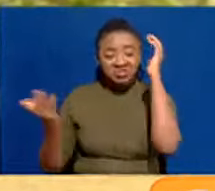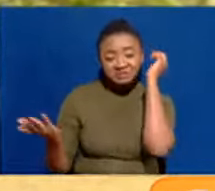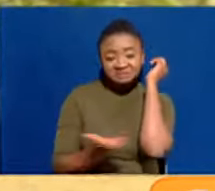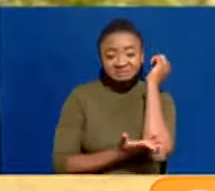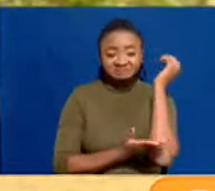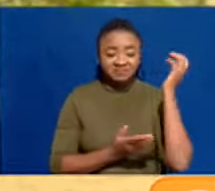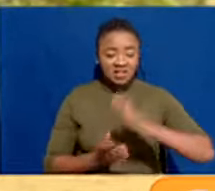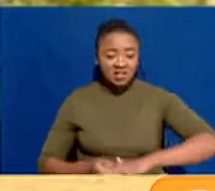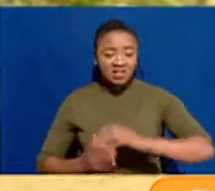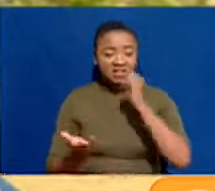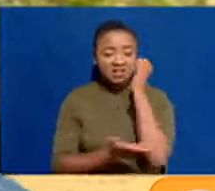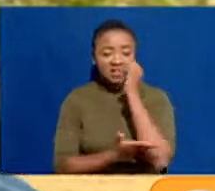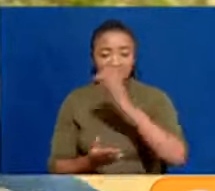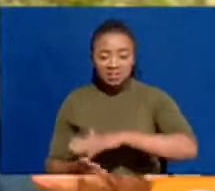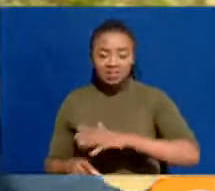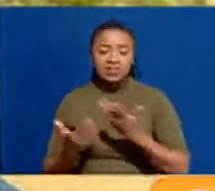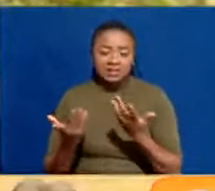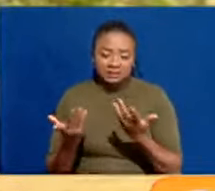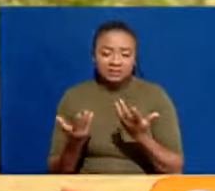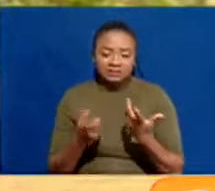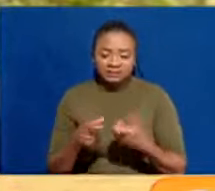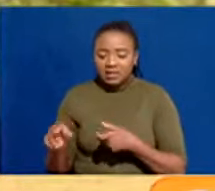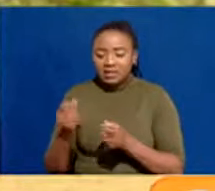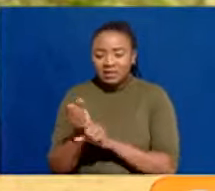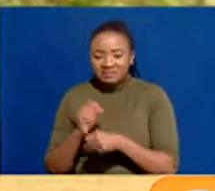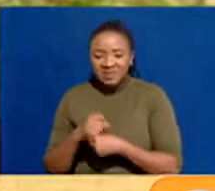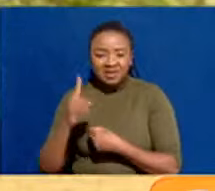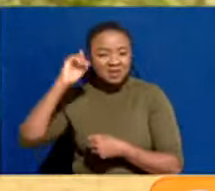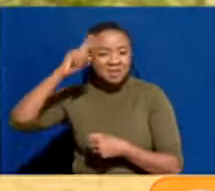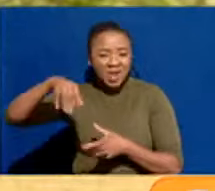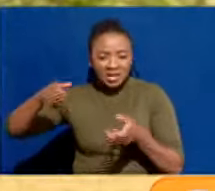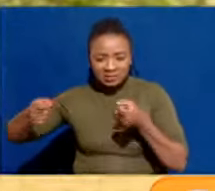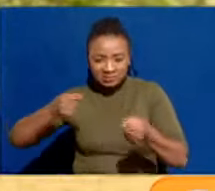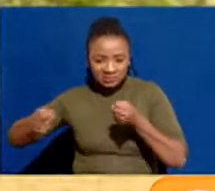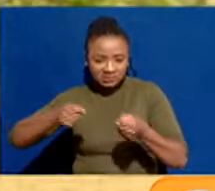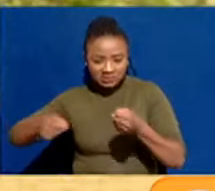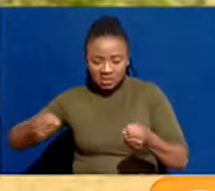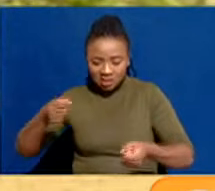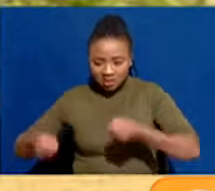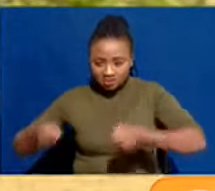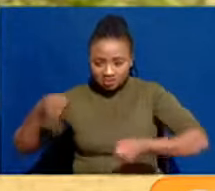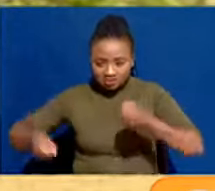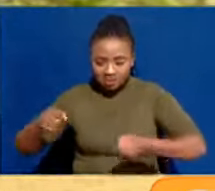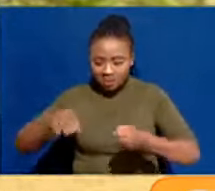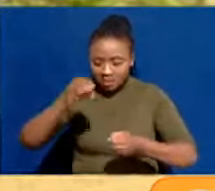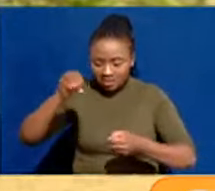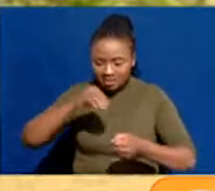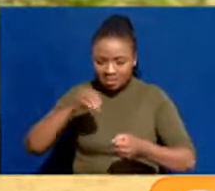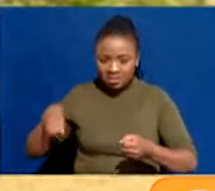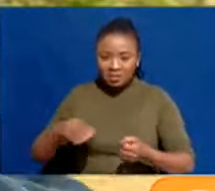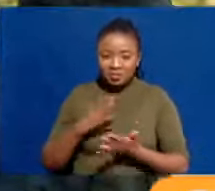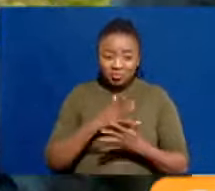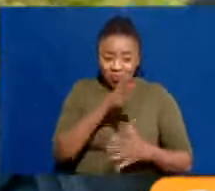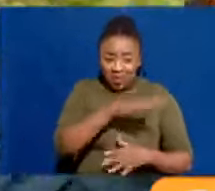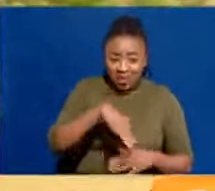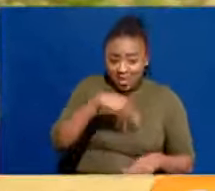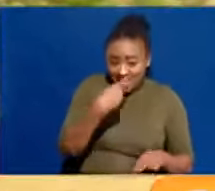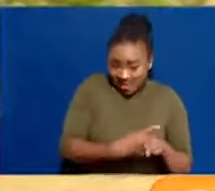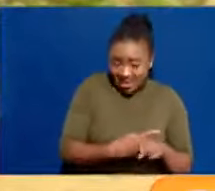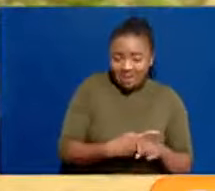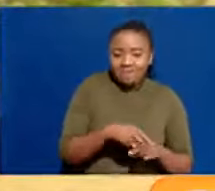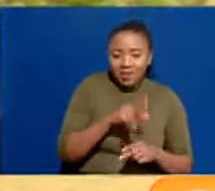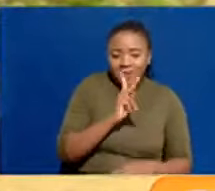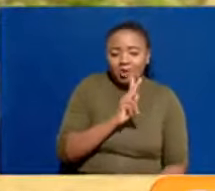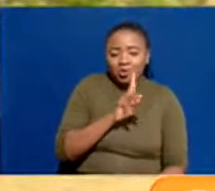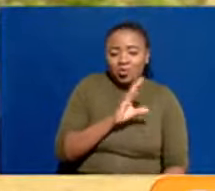wakiuza. So ndio huo msitu ukaharibika. Sasa hivi ni Kuchi jina, lakini si Kuchi ile ya zamani